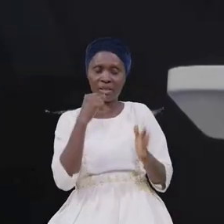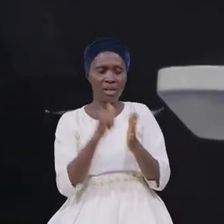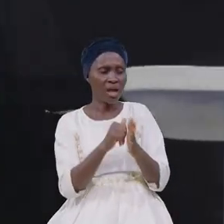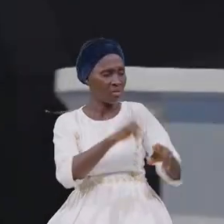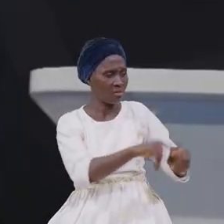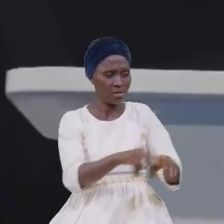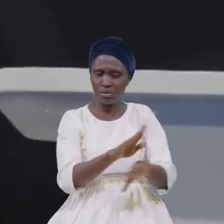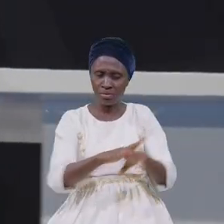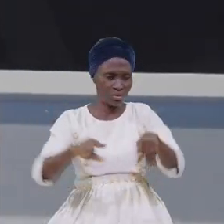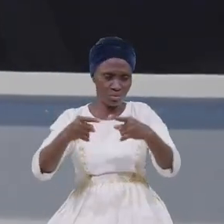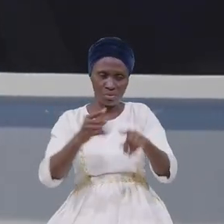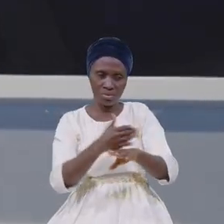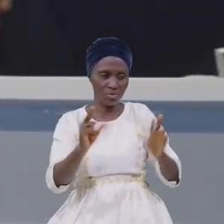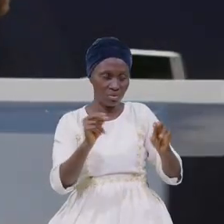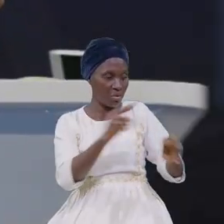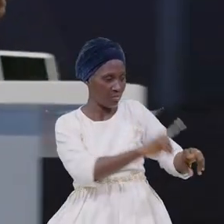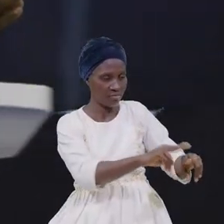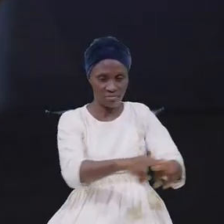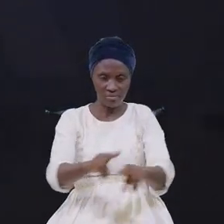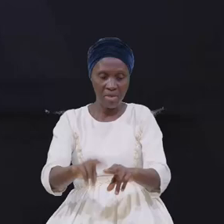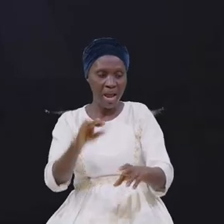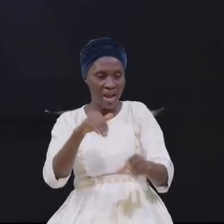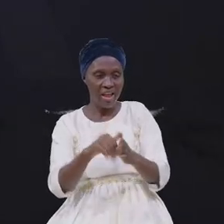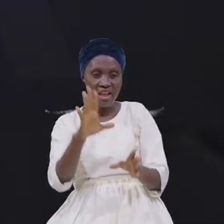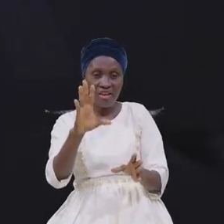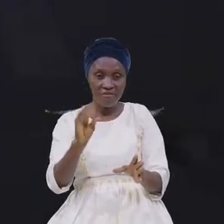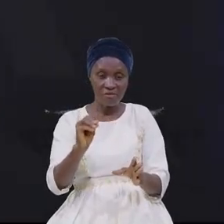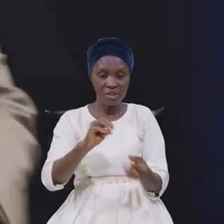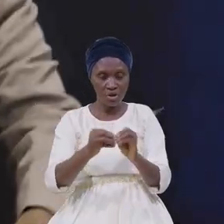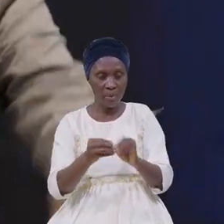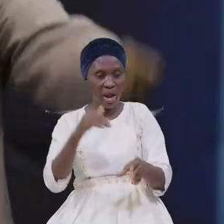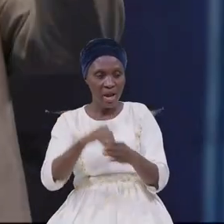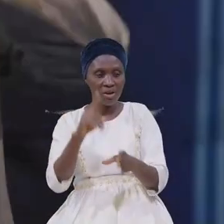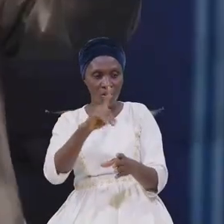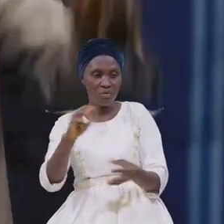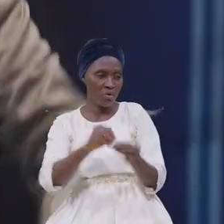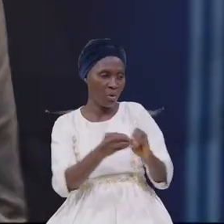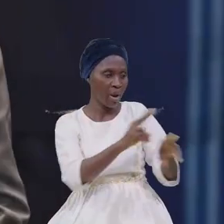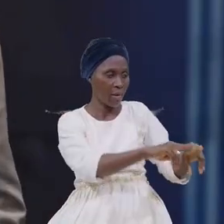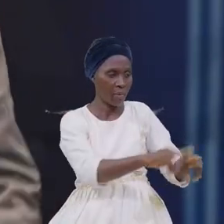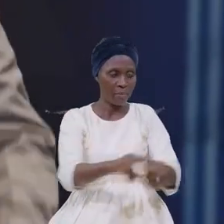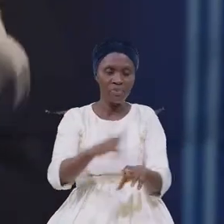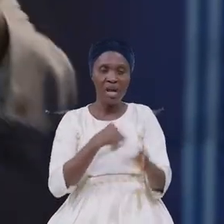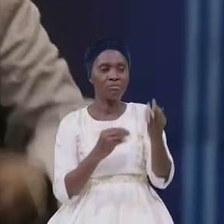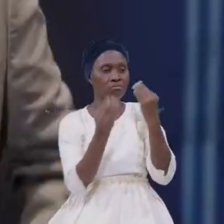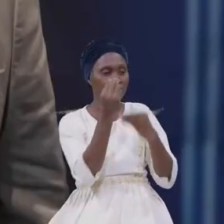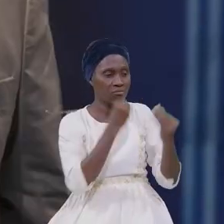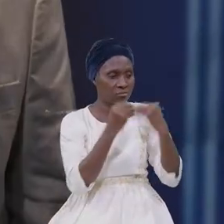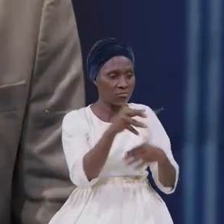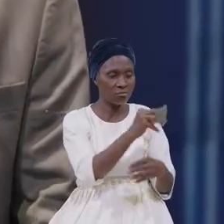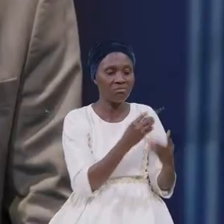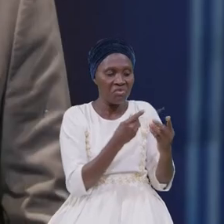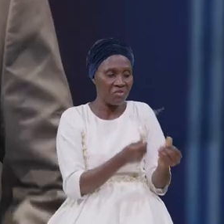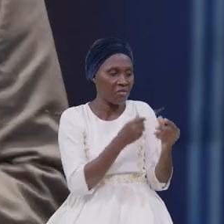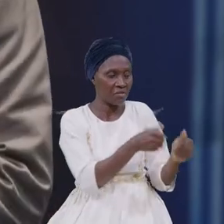fait. Après avoir guéri les gens et leur enseigné la parole, il les a fait asseoir et leur a donné à